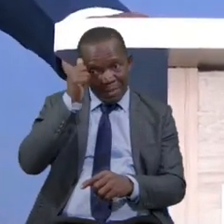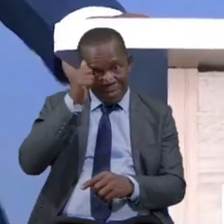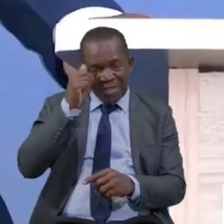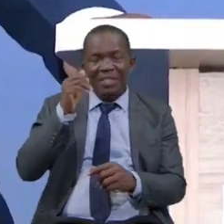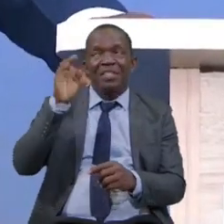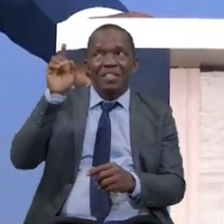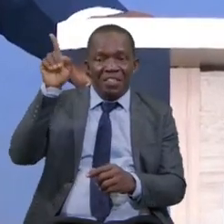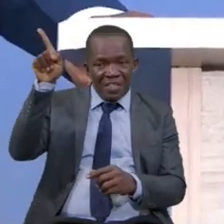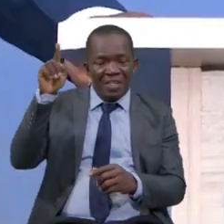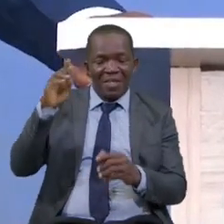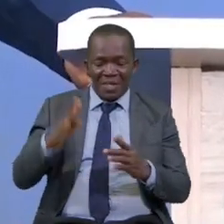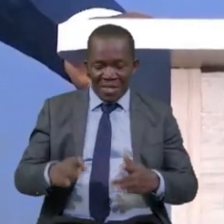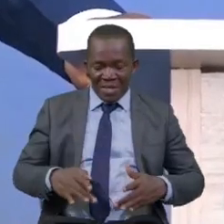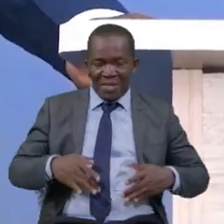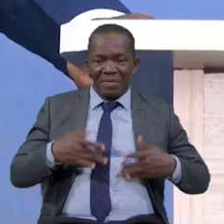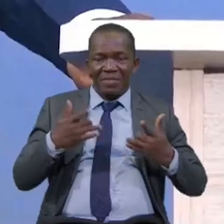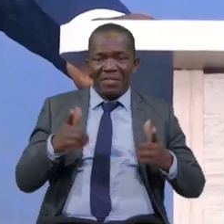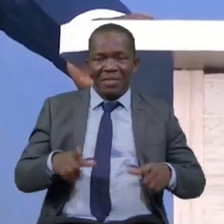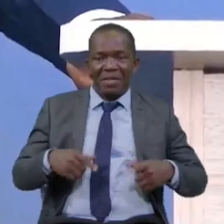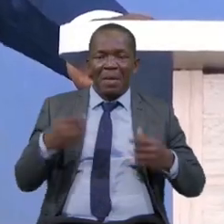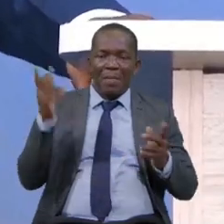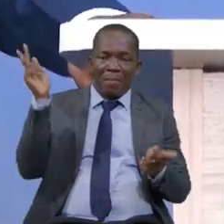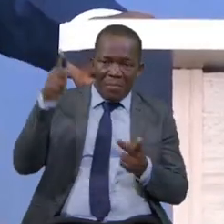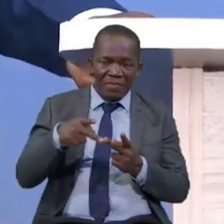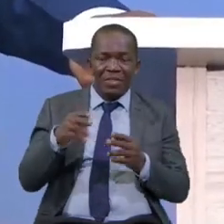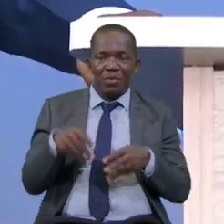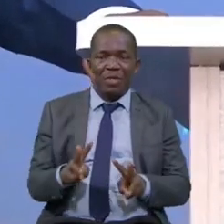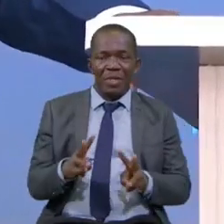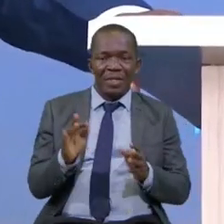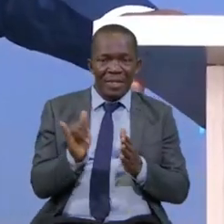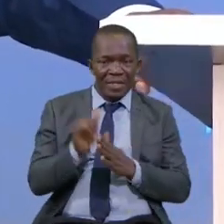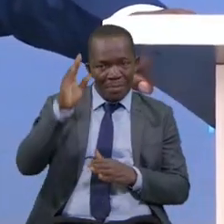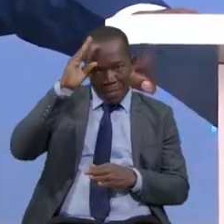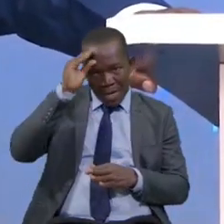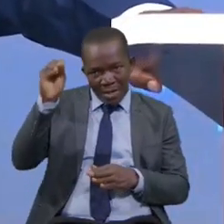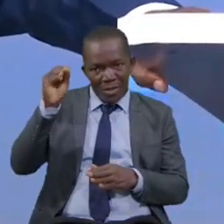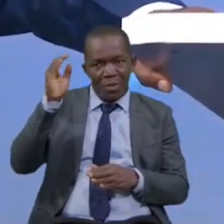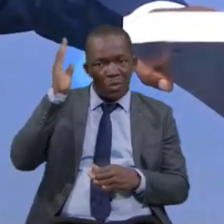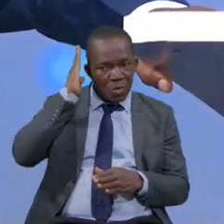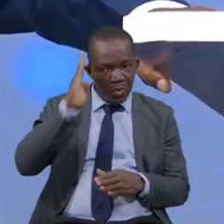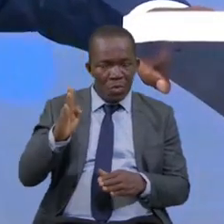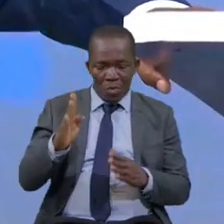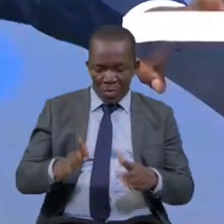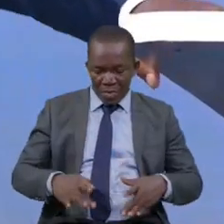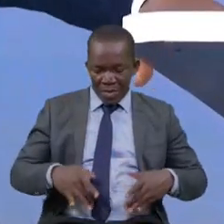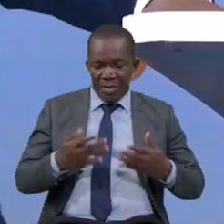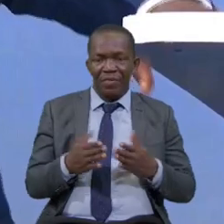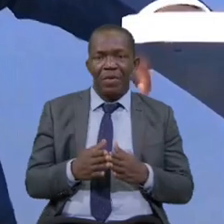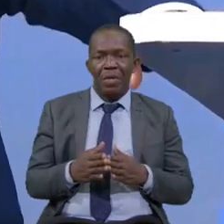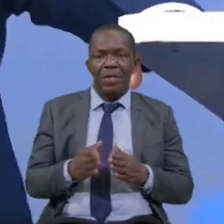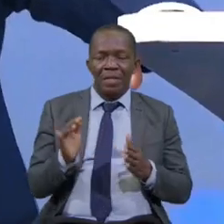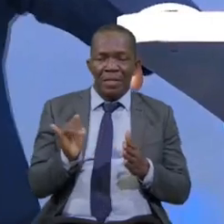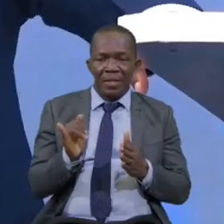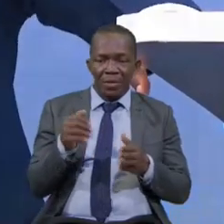La mort dans tous ces hommes, dans chaque génération, tel qu'ils